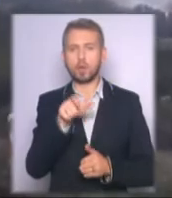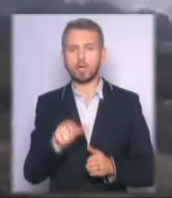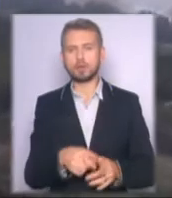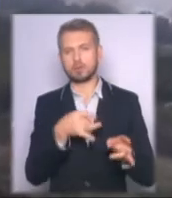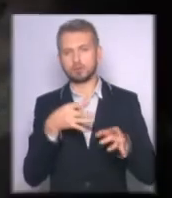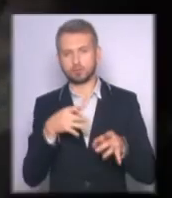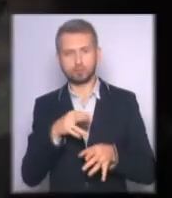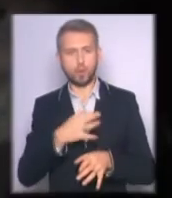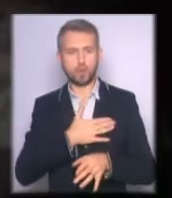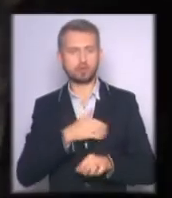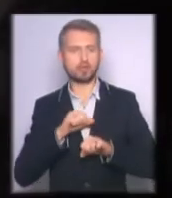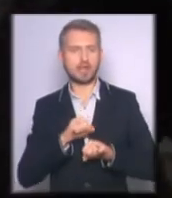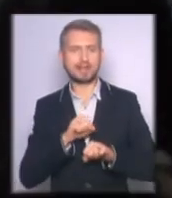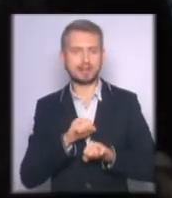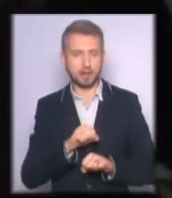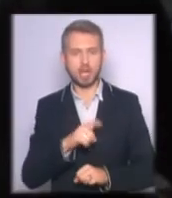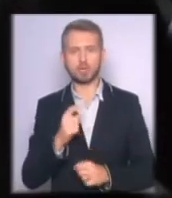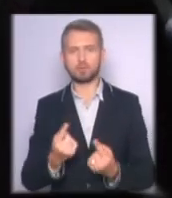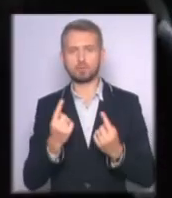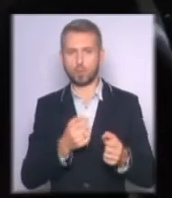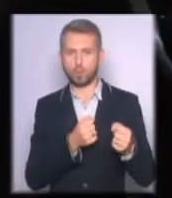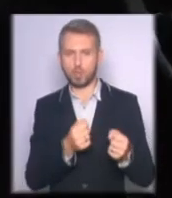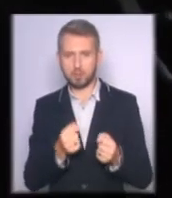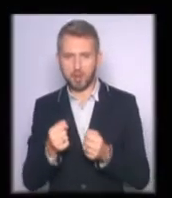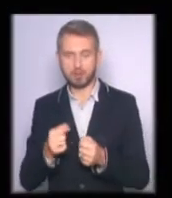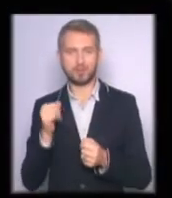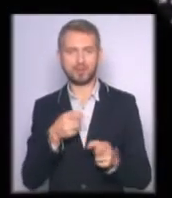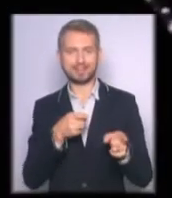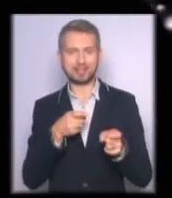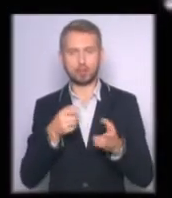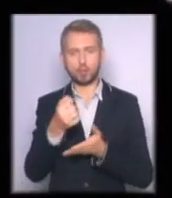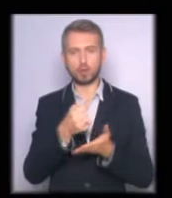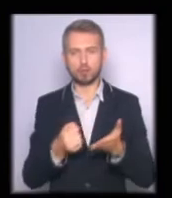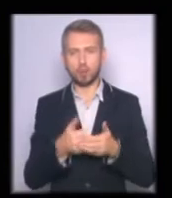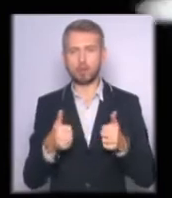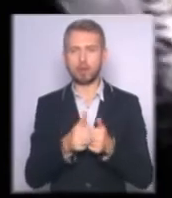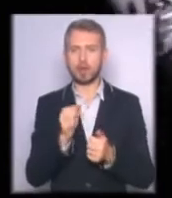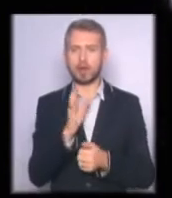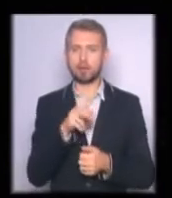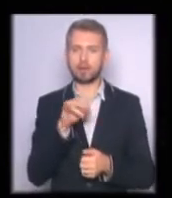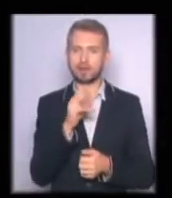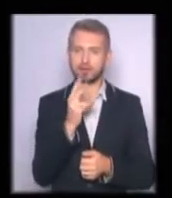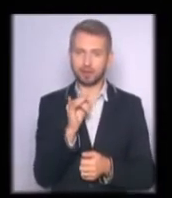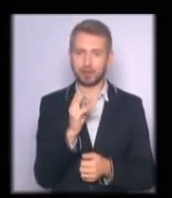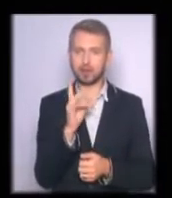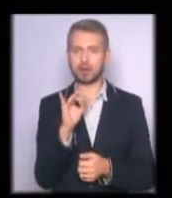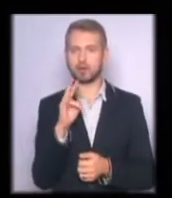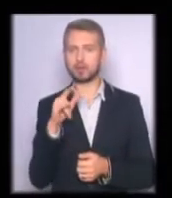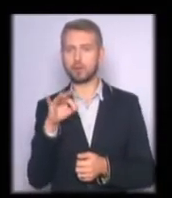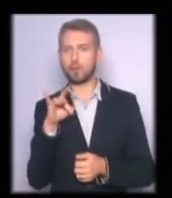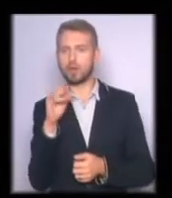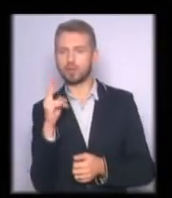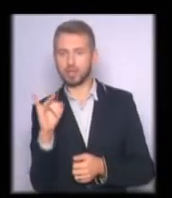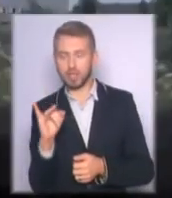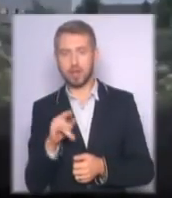наших захисниках із великокаліберних кулеметів та стрілецької зброї в районі Авдіївки та Красногорівки. З гранатометів і